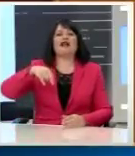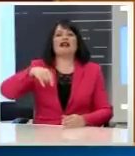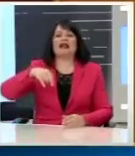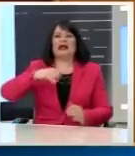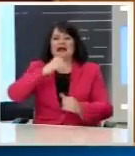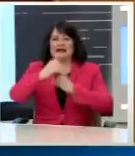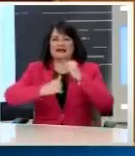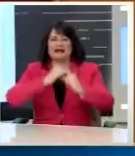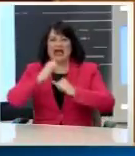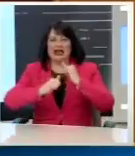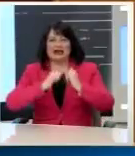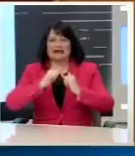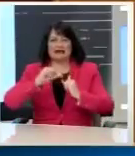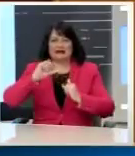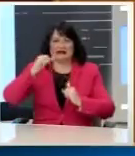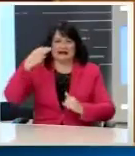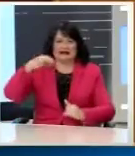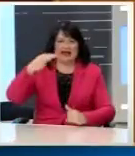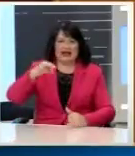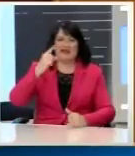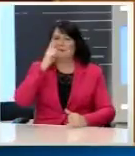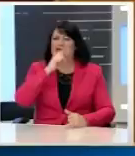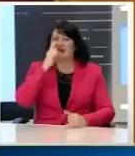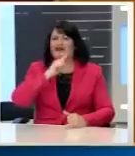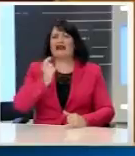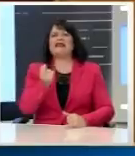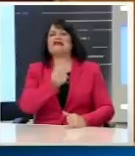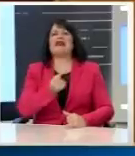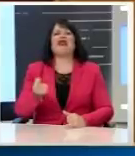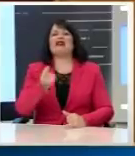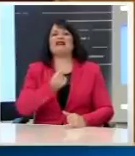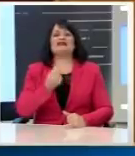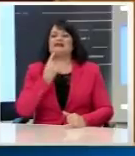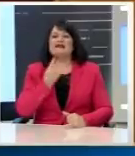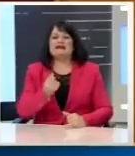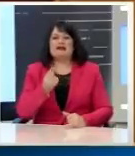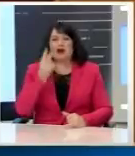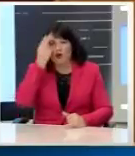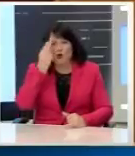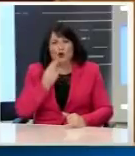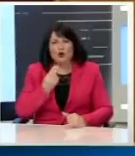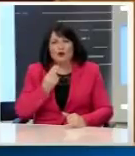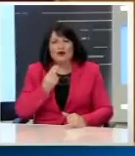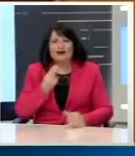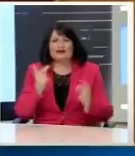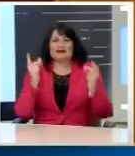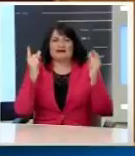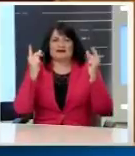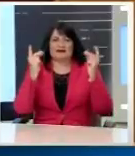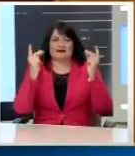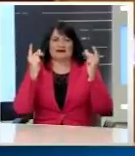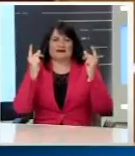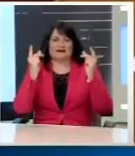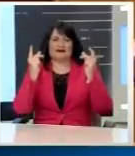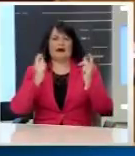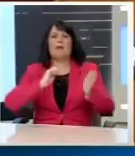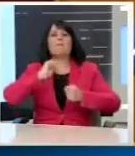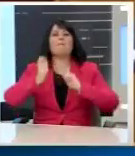παρακαλώ, ησυχία. Fake news, ότι ο Κουρουπλής κλεντοκοπούσε